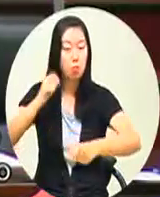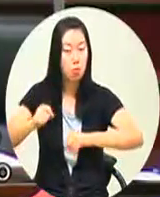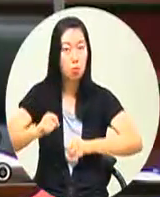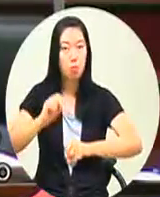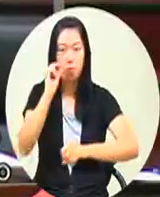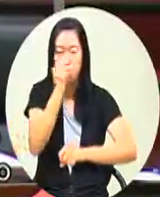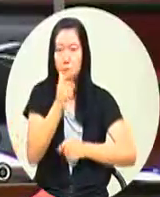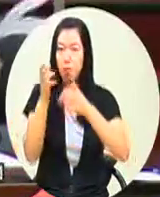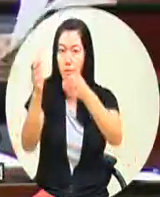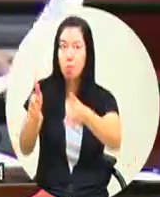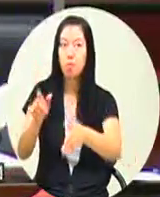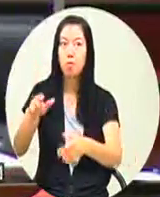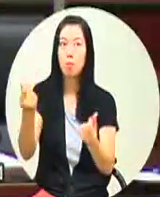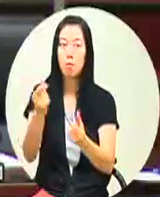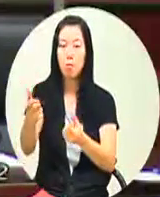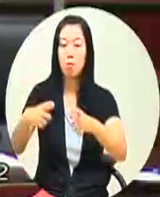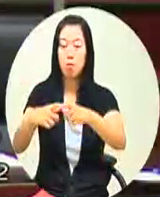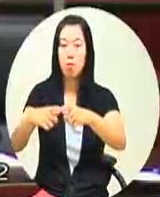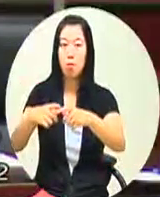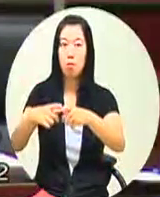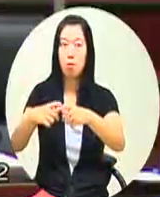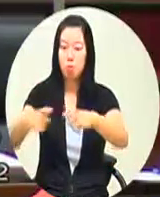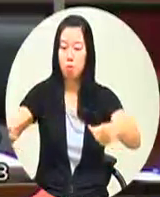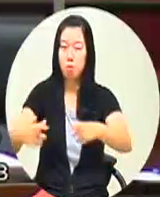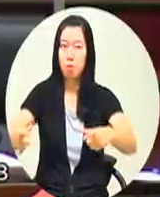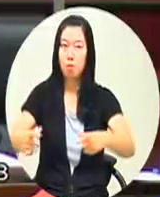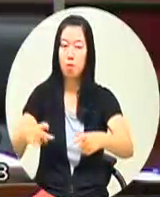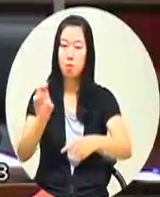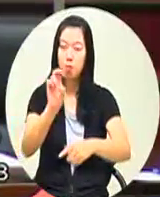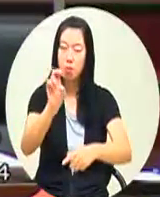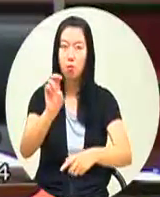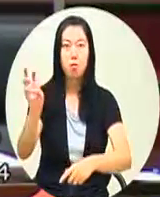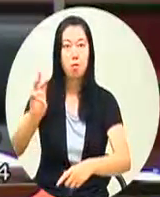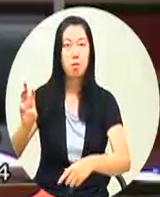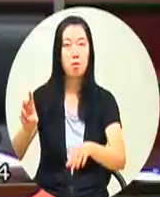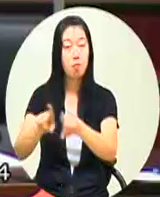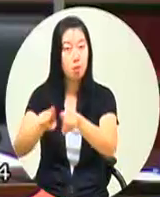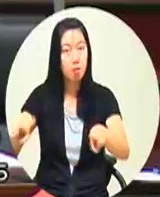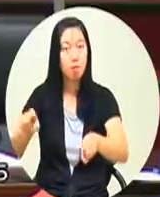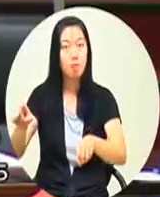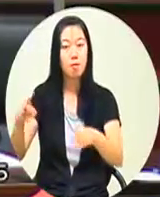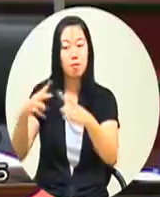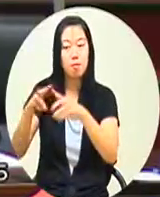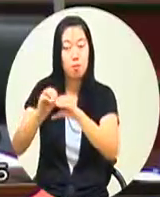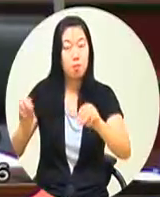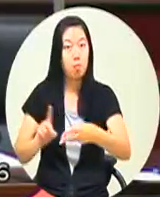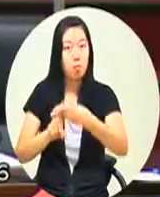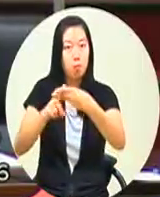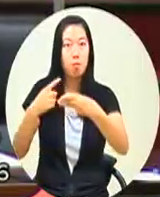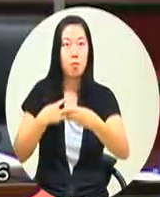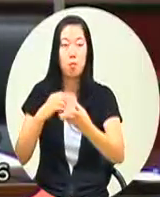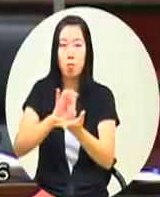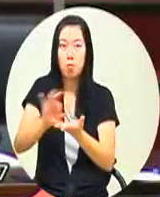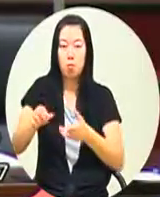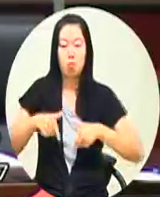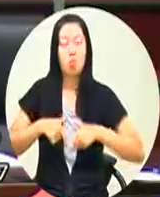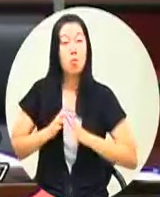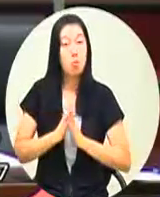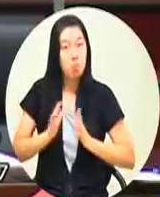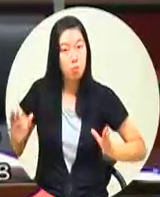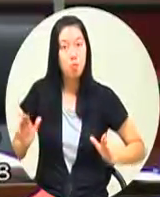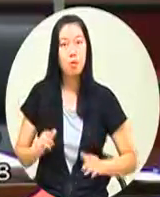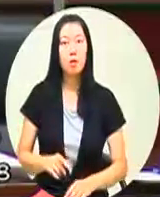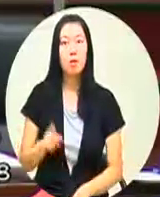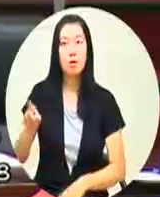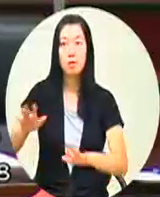对，比如说他的坪数小的，比如说只有二三十坪的小地主，我们用比较宽容的心，他现在